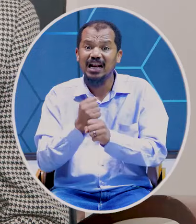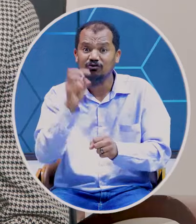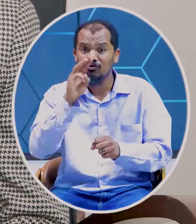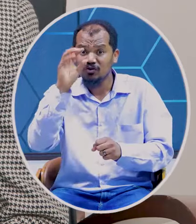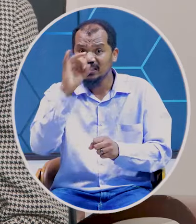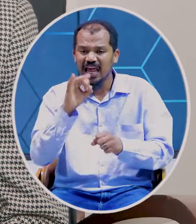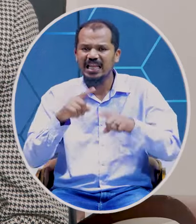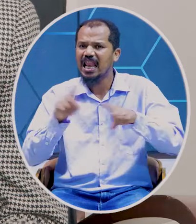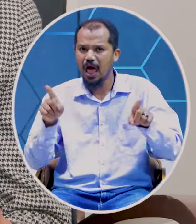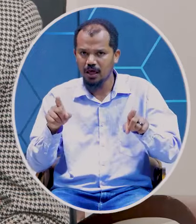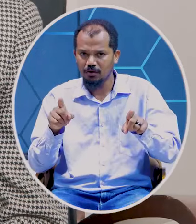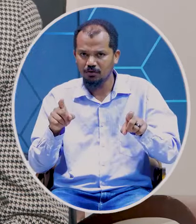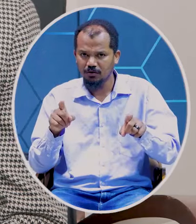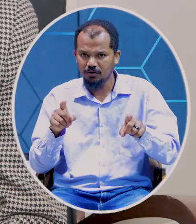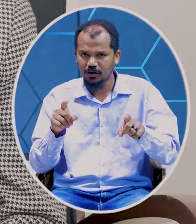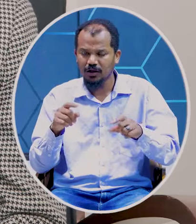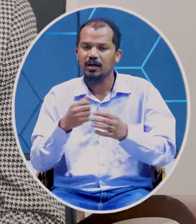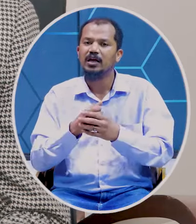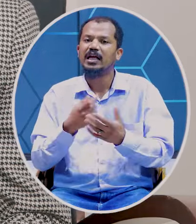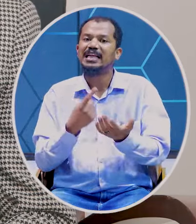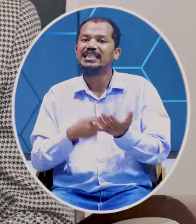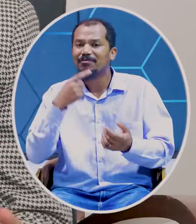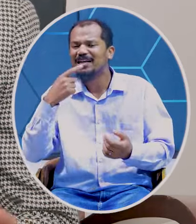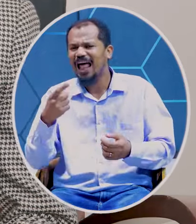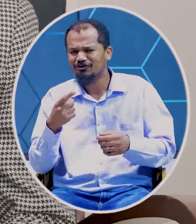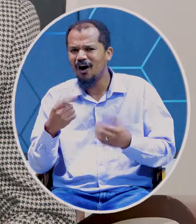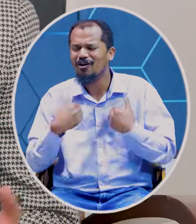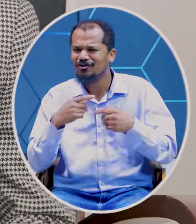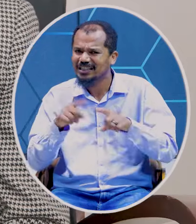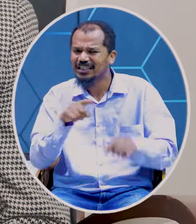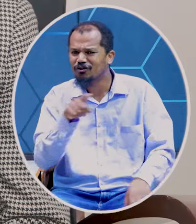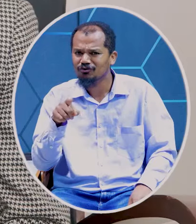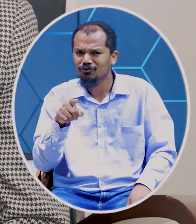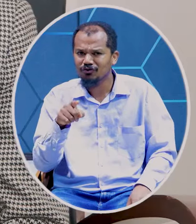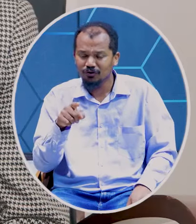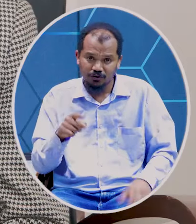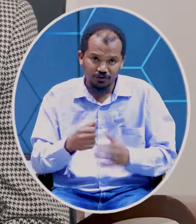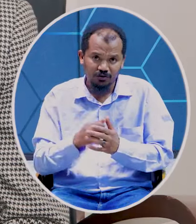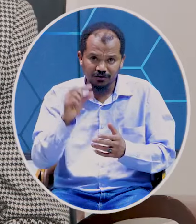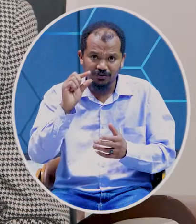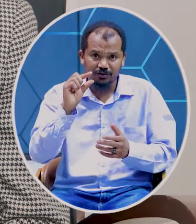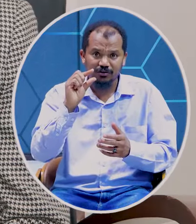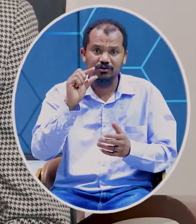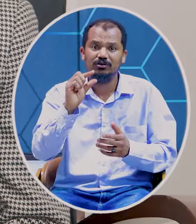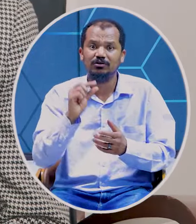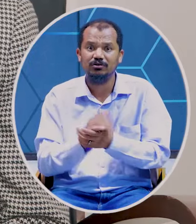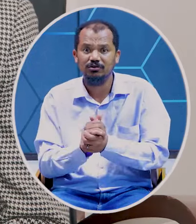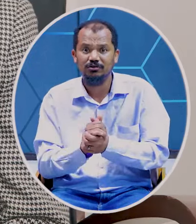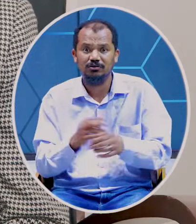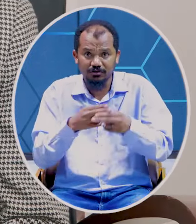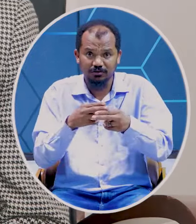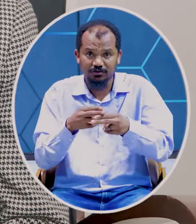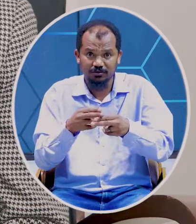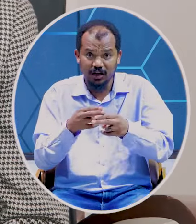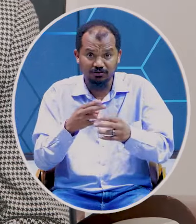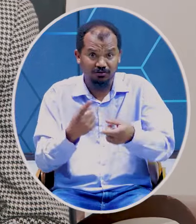የሚሰሩባቸው ሴሎች ይለያያሉ ኢፒቴሊያልና ሜዘንካይማ እንዲምንላቸው አሉ ግን እነሱ ሞር የትምርት ትኖች ናቸው ግን